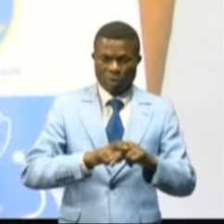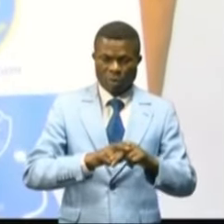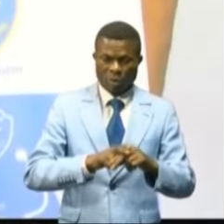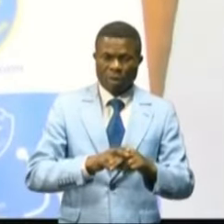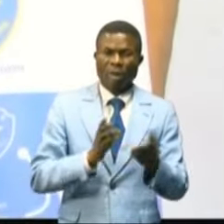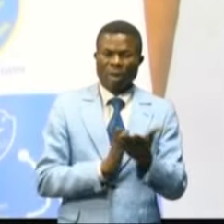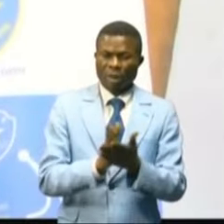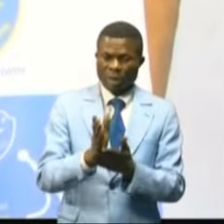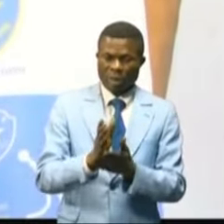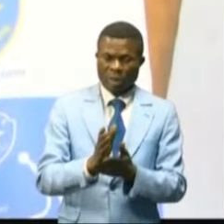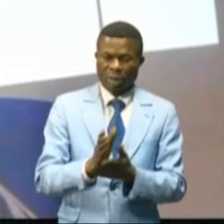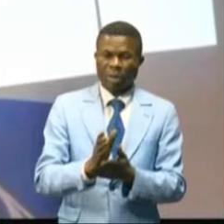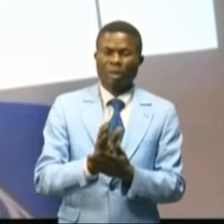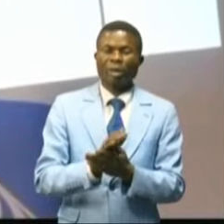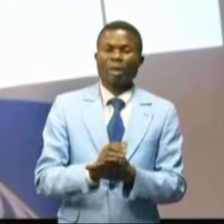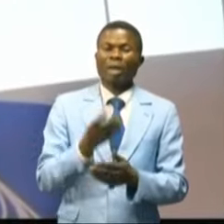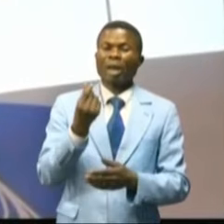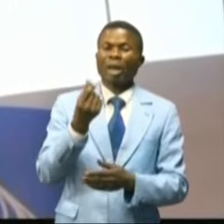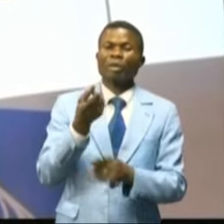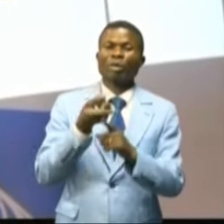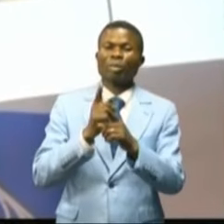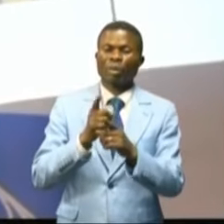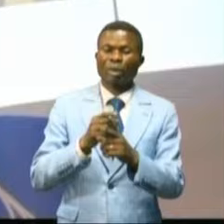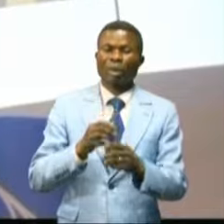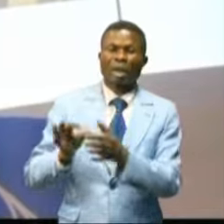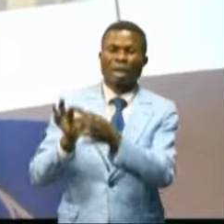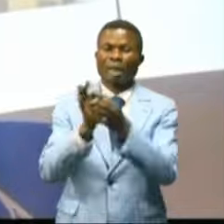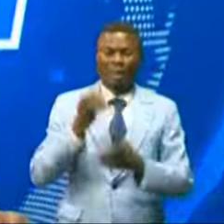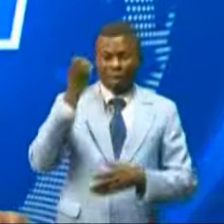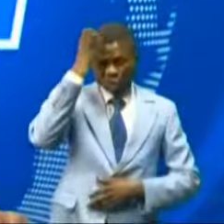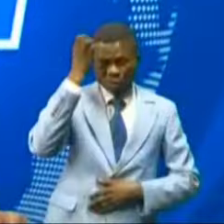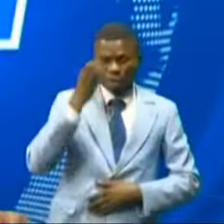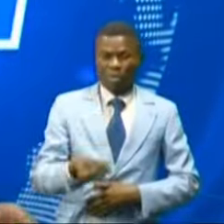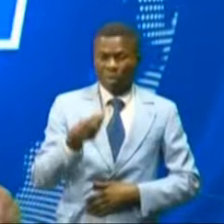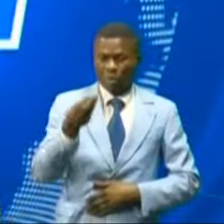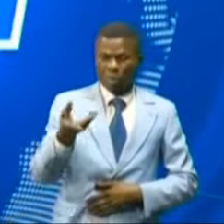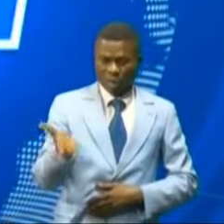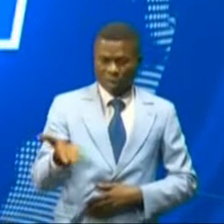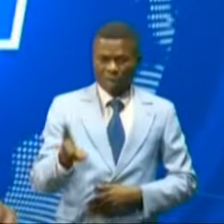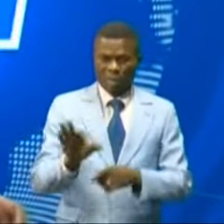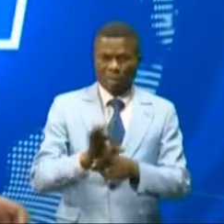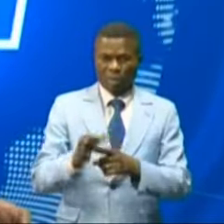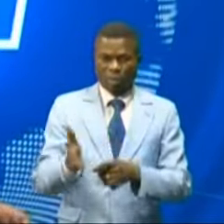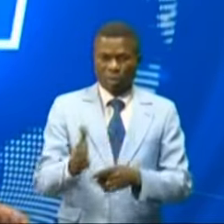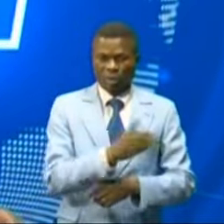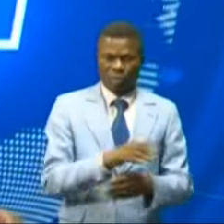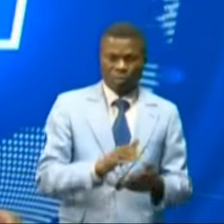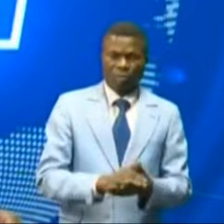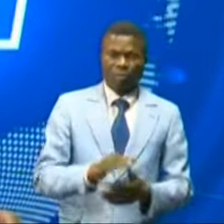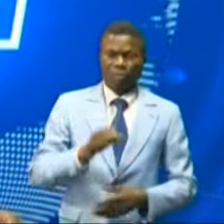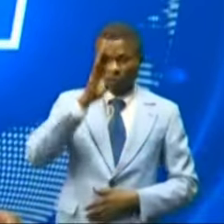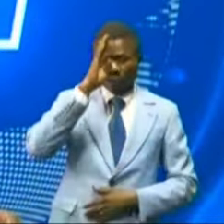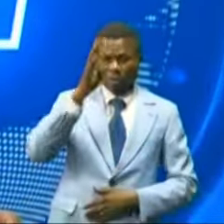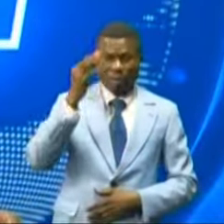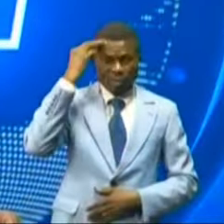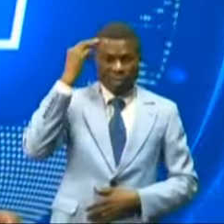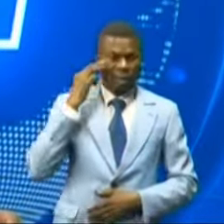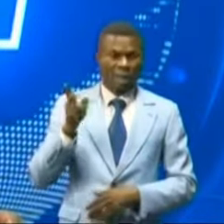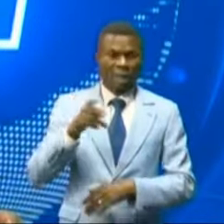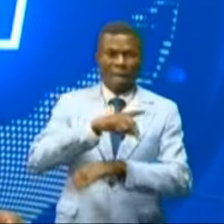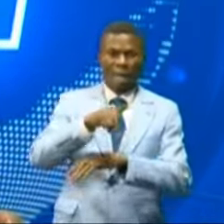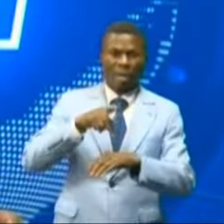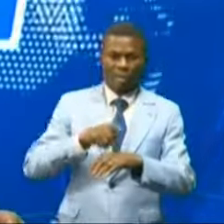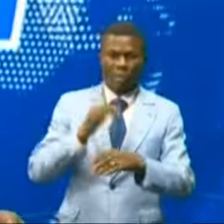3, a bénéficié du financement de l'Union européenne. Fidel Kaoumba, c'est le nouveau ministre provincial